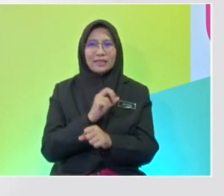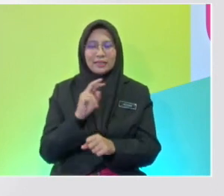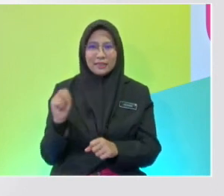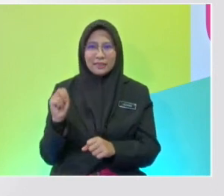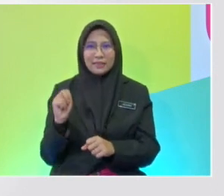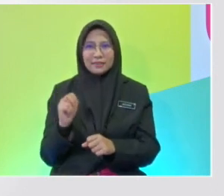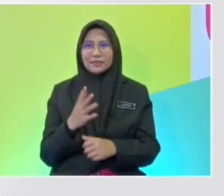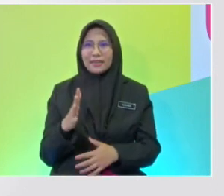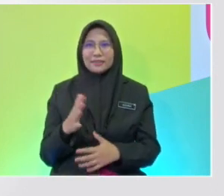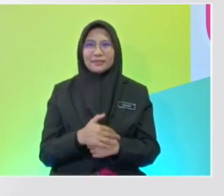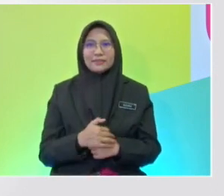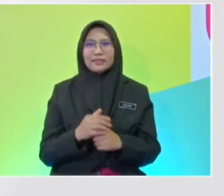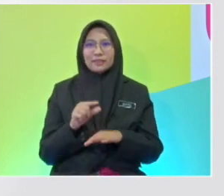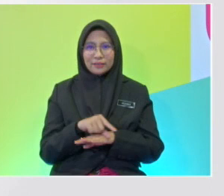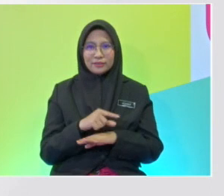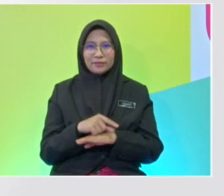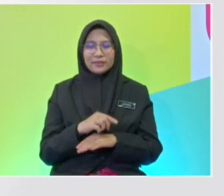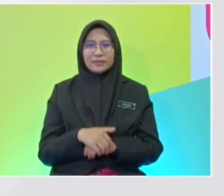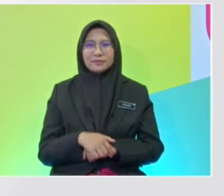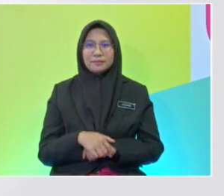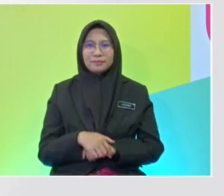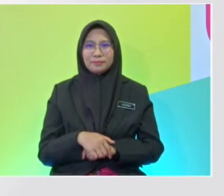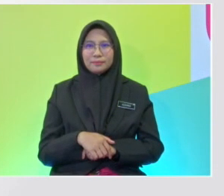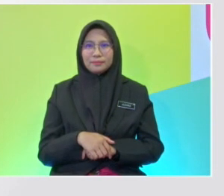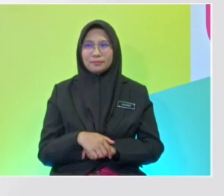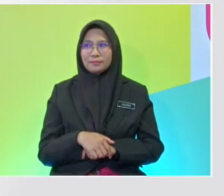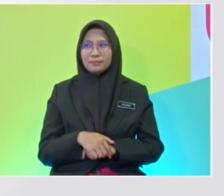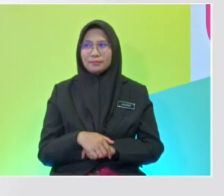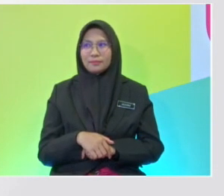Oke kita pergi ke soal yang ketiga